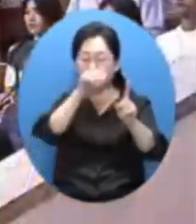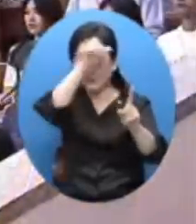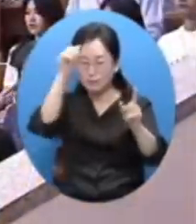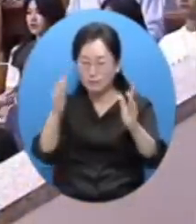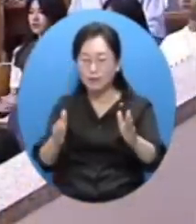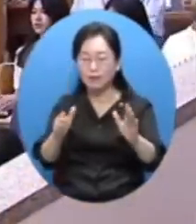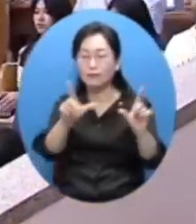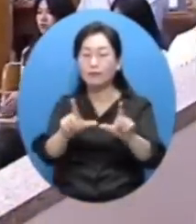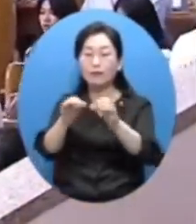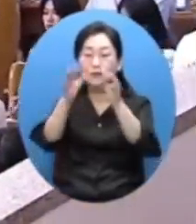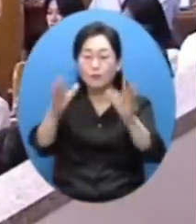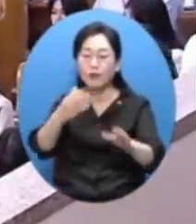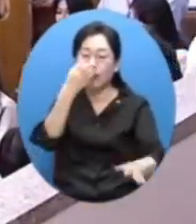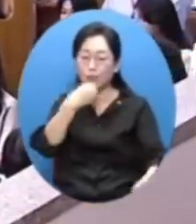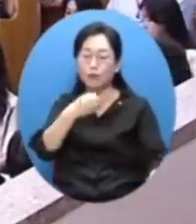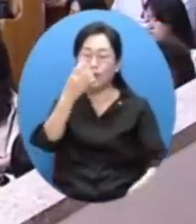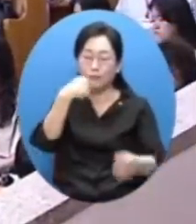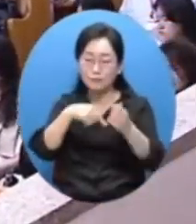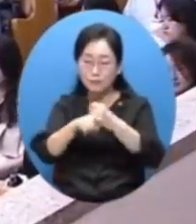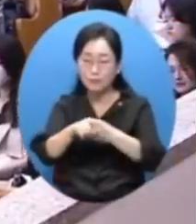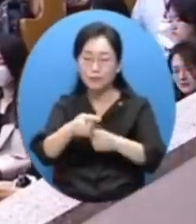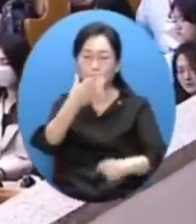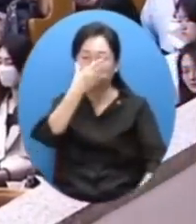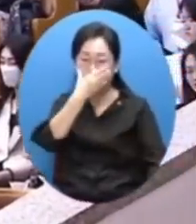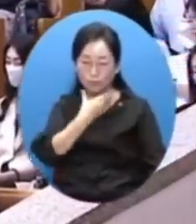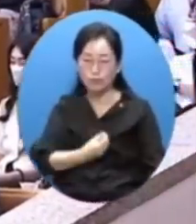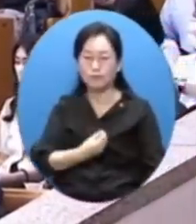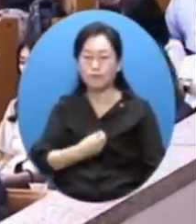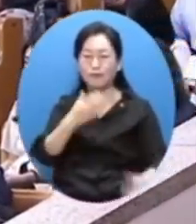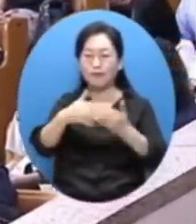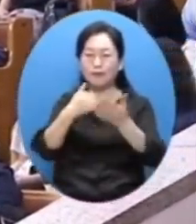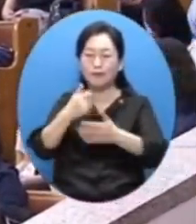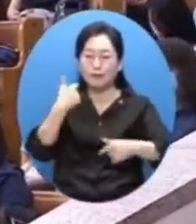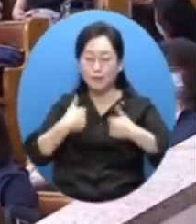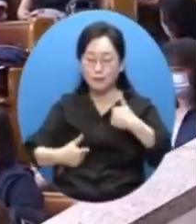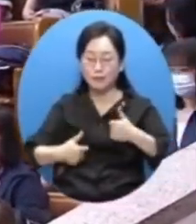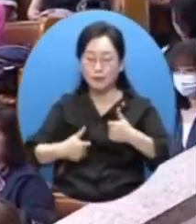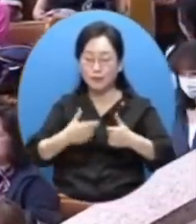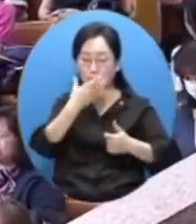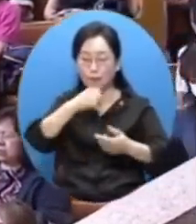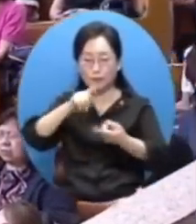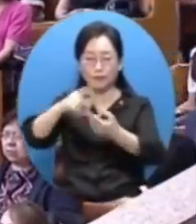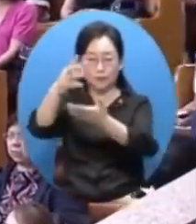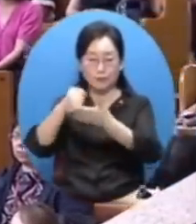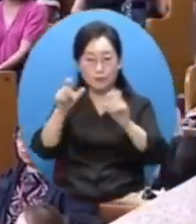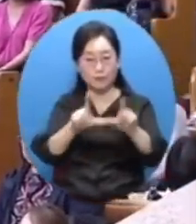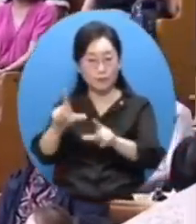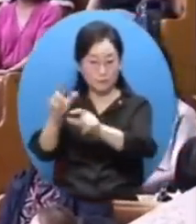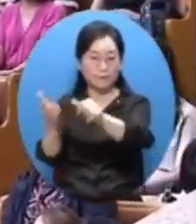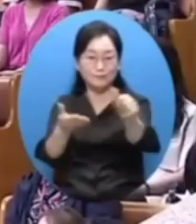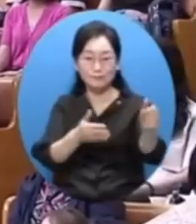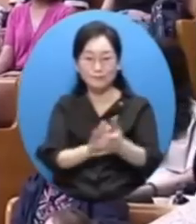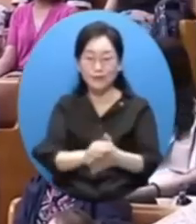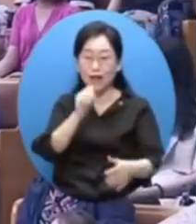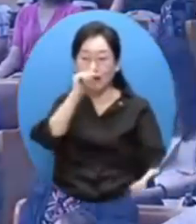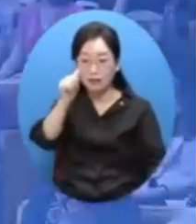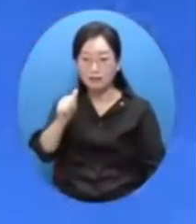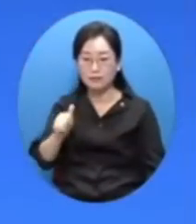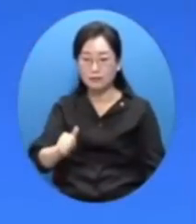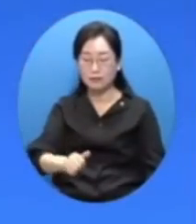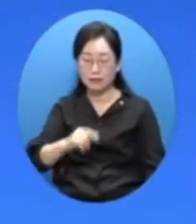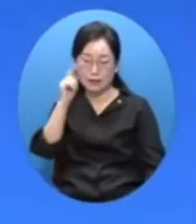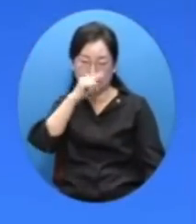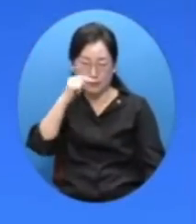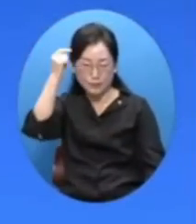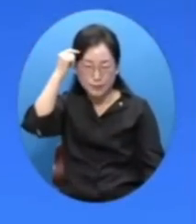정말 보람이 있고 의미 있고 행복하고 하나님이 기뻐하시는 복된 삶을 살아가는 여러분 되길 바랍니다. 절대로 부정적인